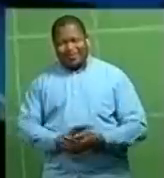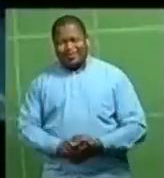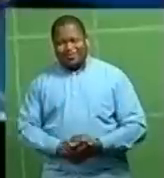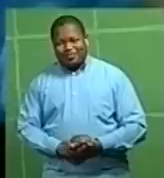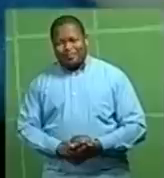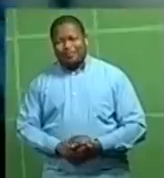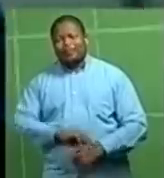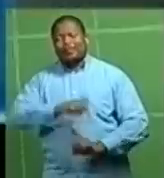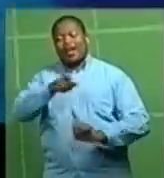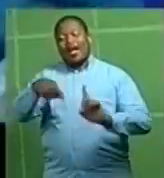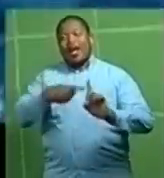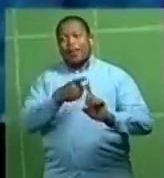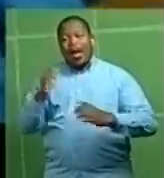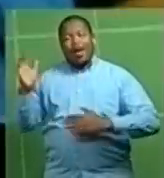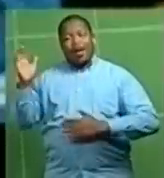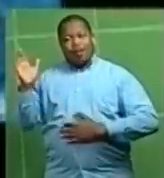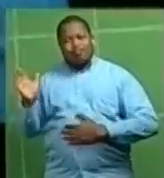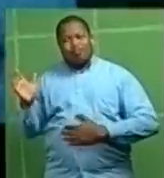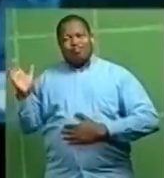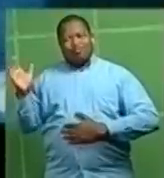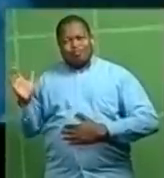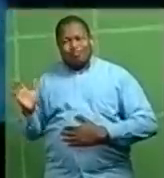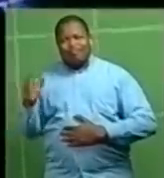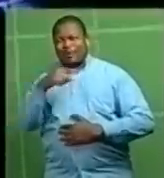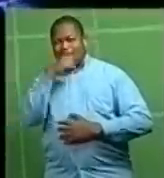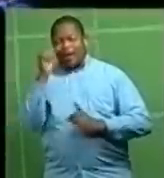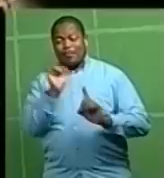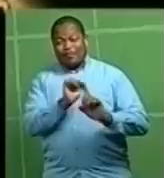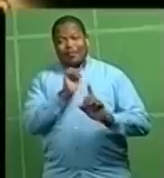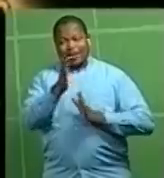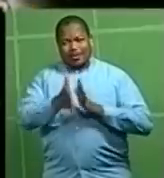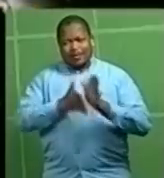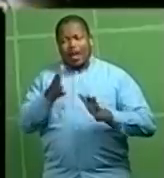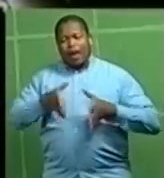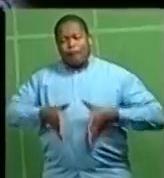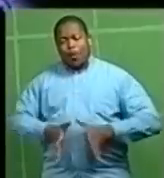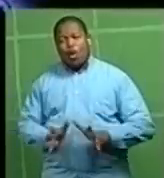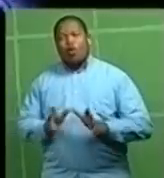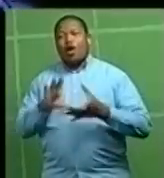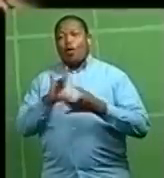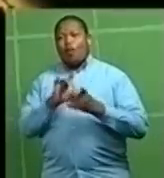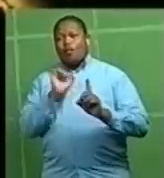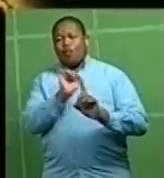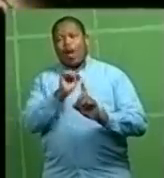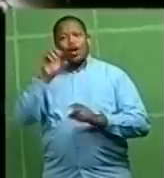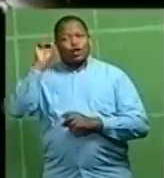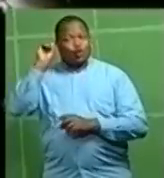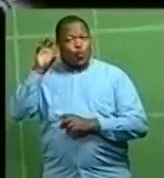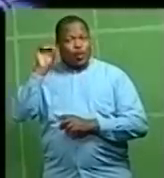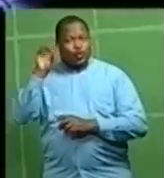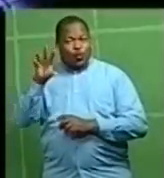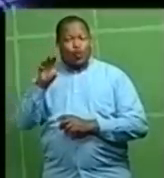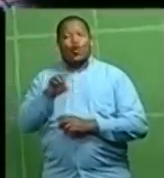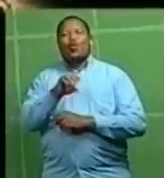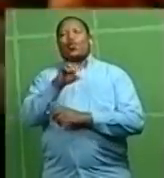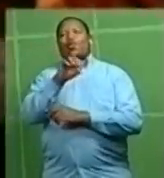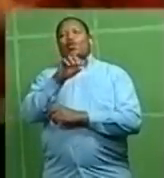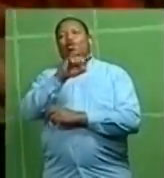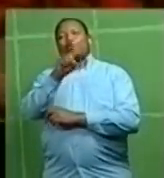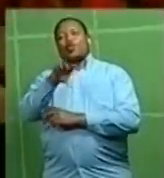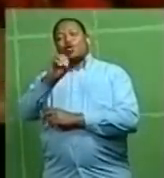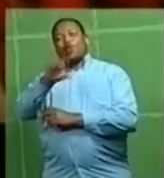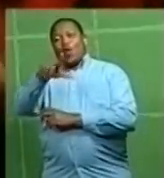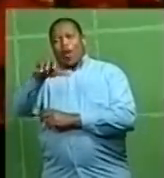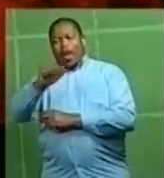Mduduzi Mandoza Shabalala watalwa ezola eSoweto ngeminyaka wonga 1978 kanzi wathuma neliqembu laliqala nebangani bakhe lebelibitwa